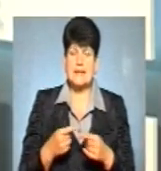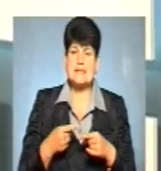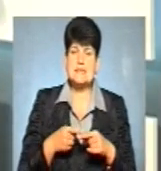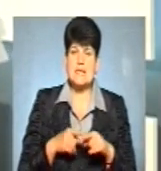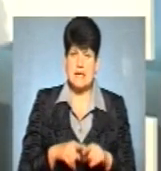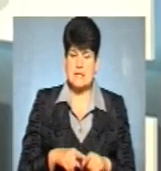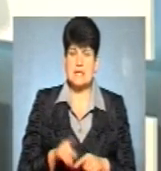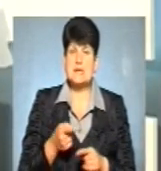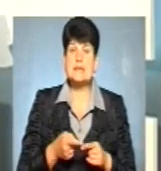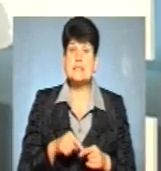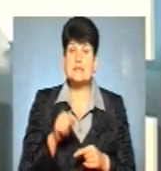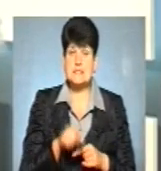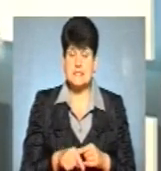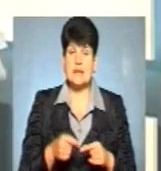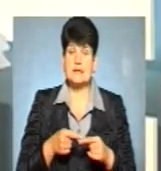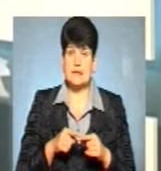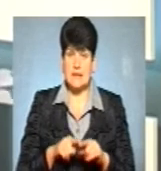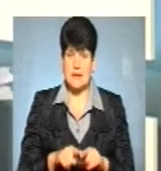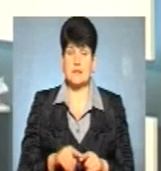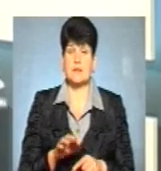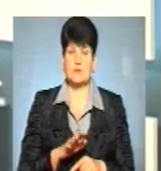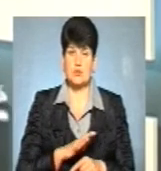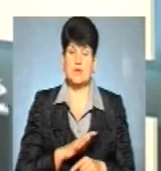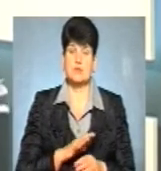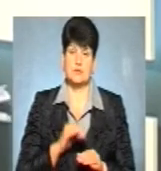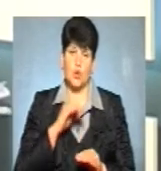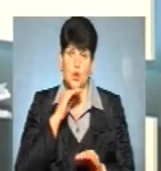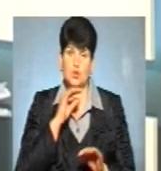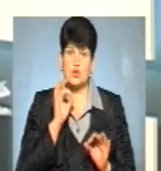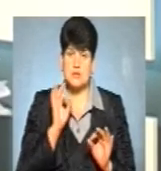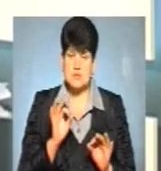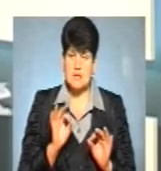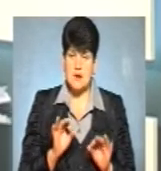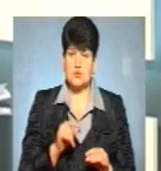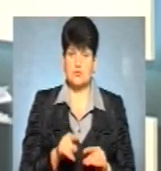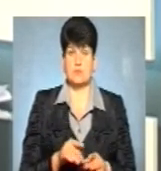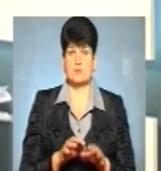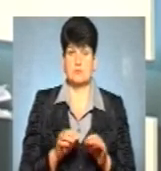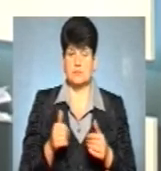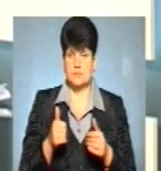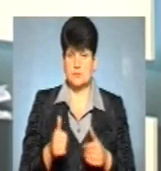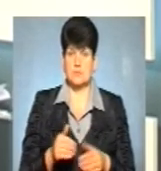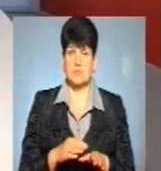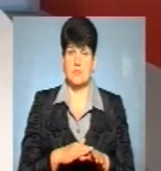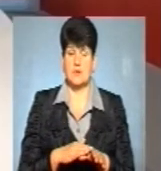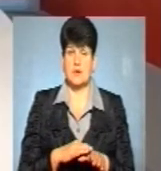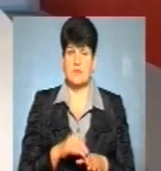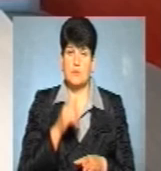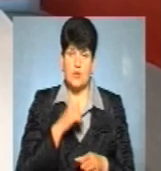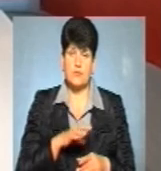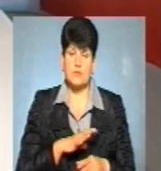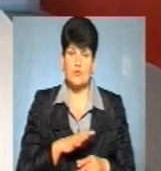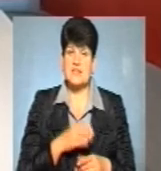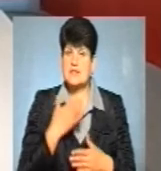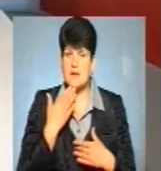ця техніка, ресурси були достатніми для того, щоб ми достойно пройшли це випробування. У нас немає жодних